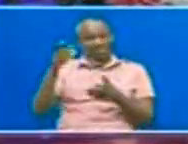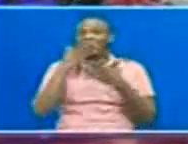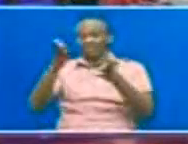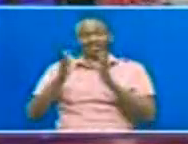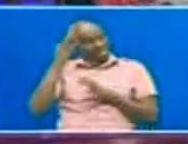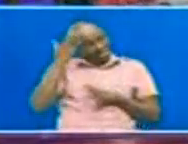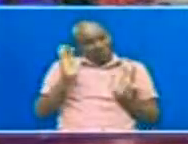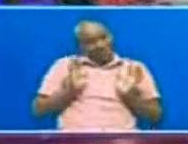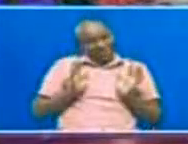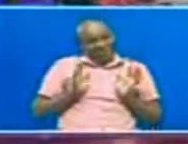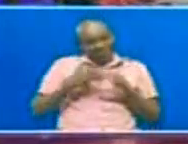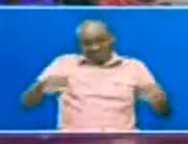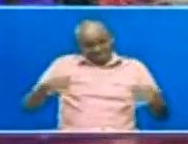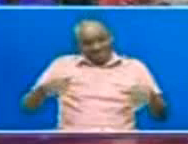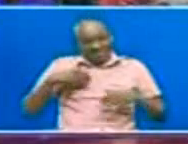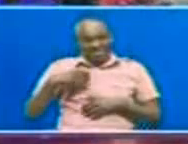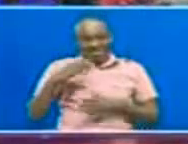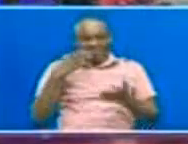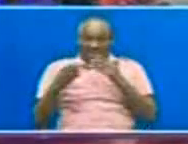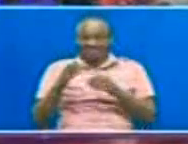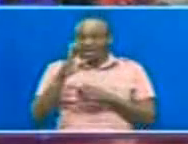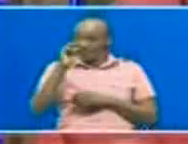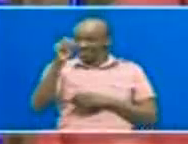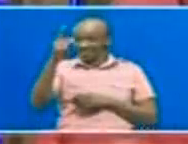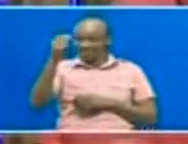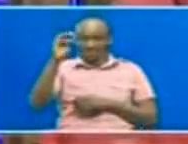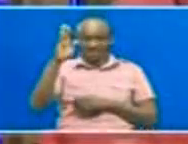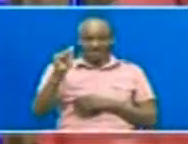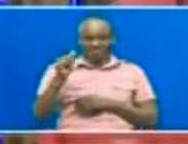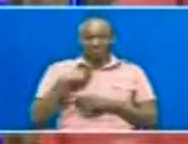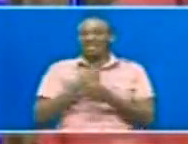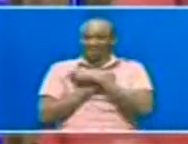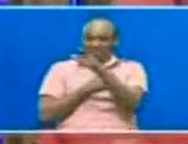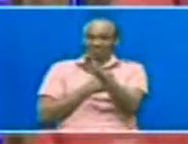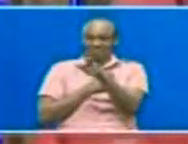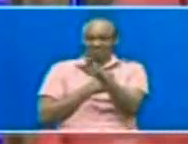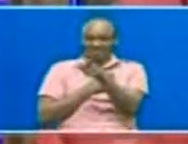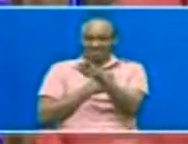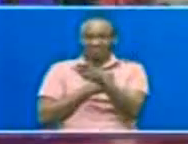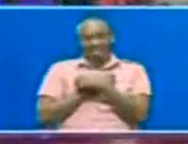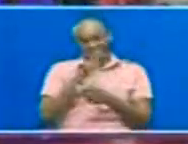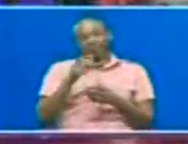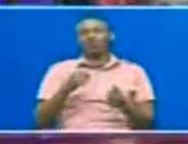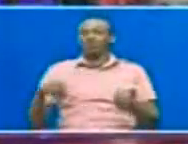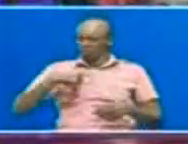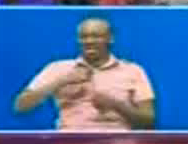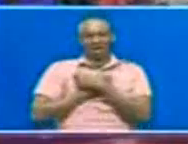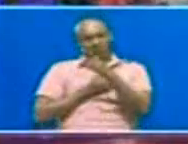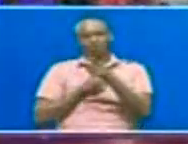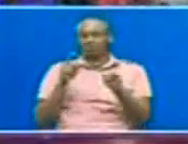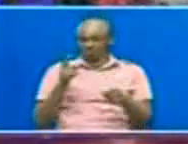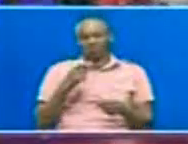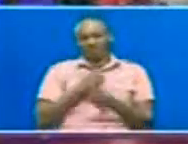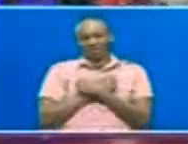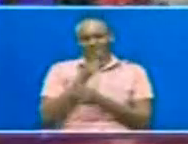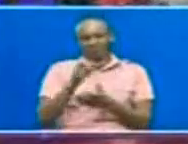kuambia. Lakini siwezi kujua. But Ken Matiba, I love him. Good man. I love and we love you, Joe. I love Matiba. We love you,